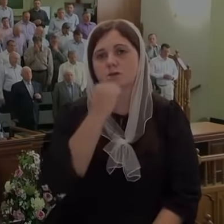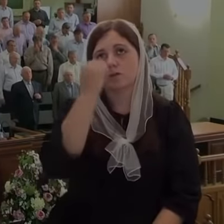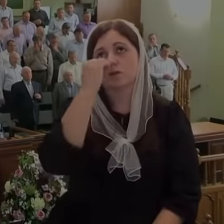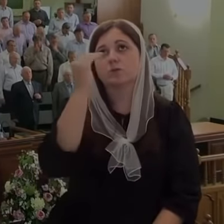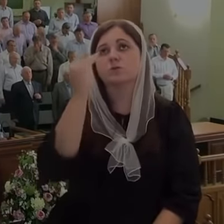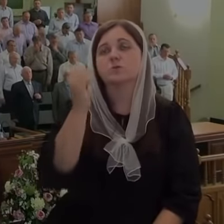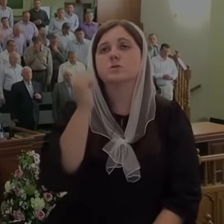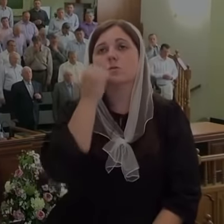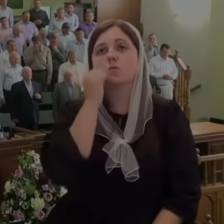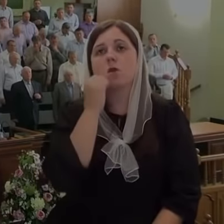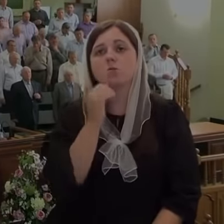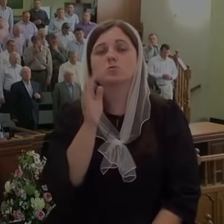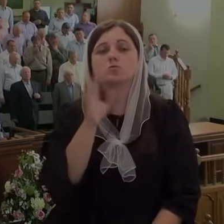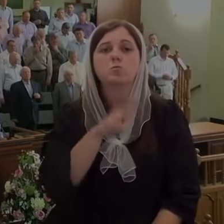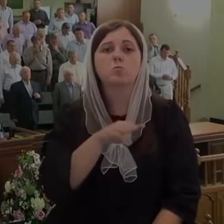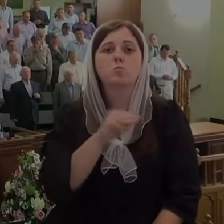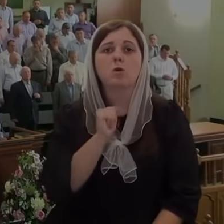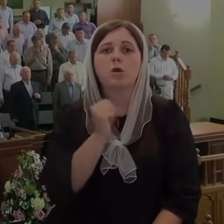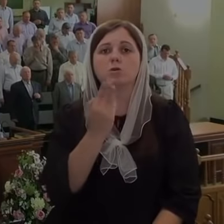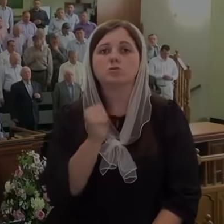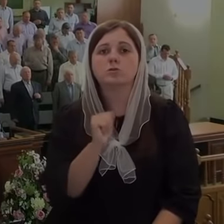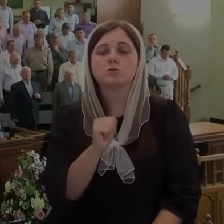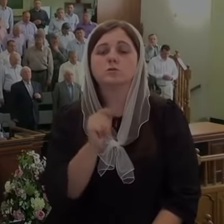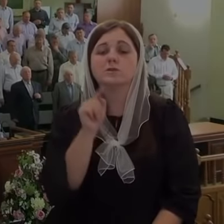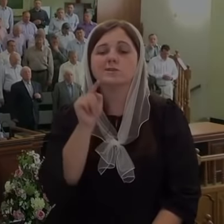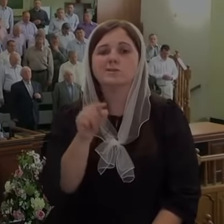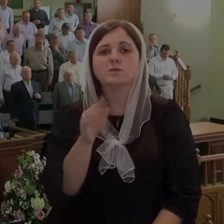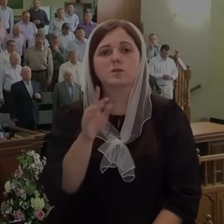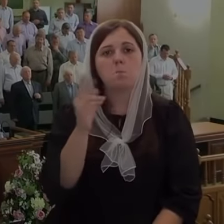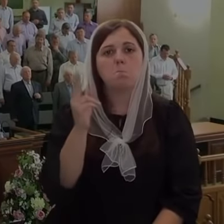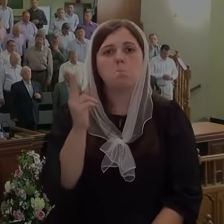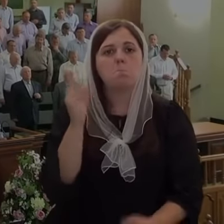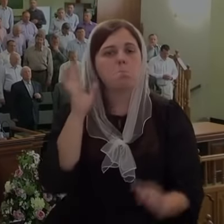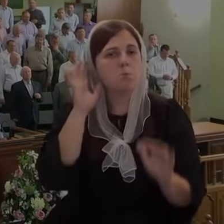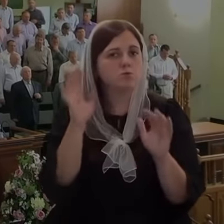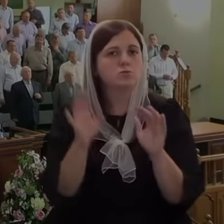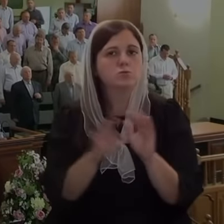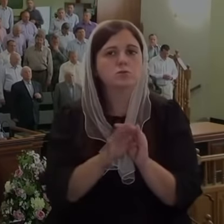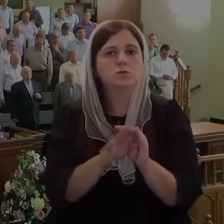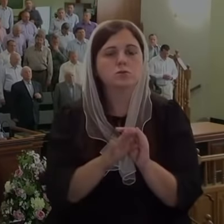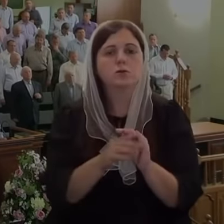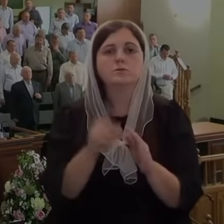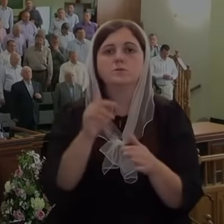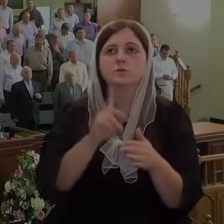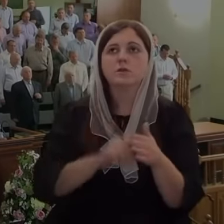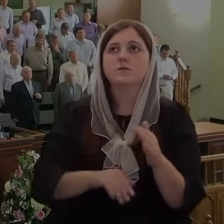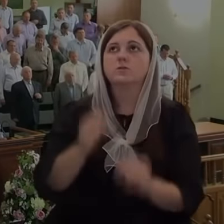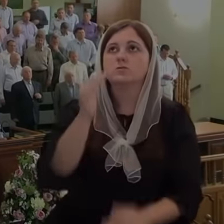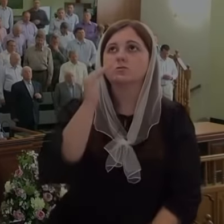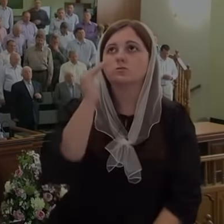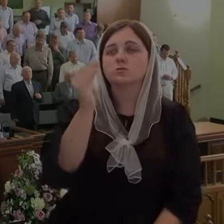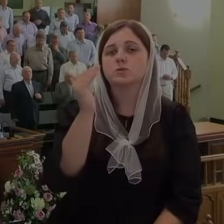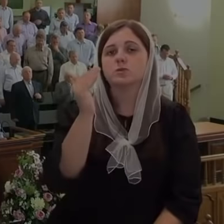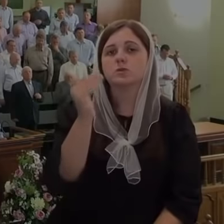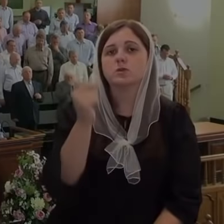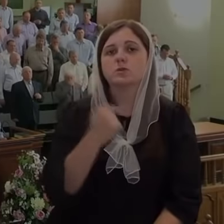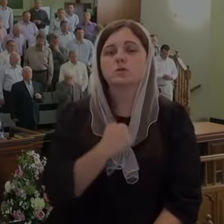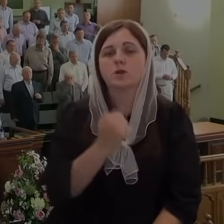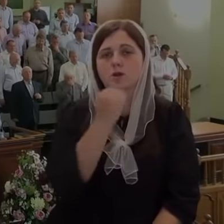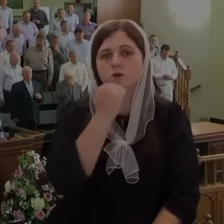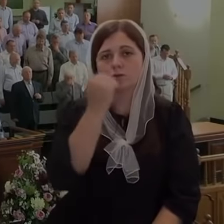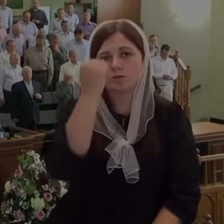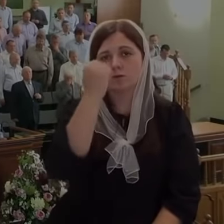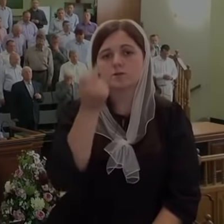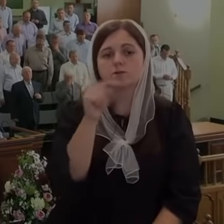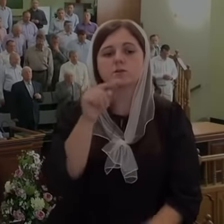Машу. Я благодарю Тебя, Отец, за ее послушание, за ее веру в Тебе, Господи. Я благодарен